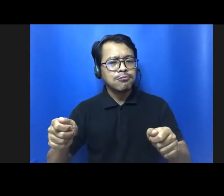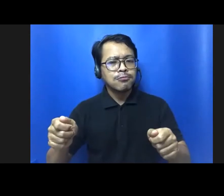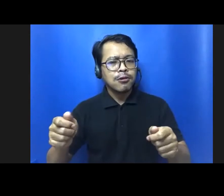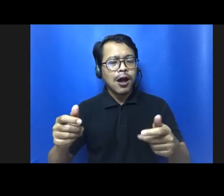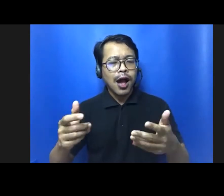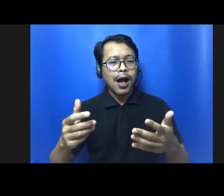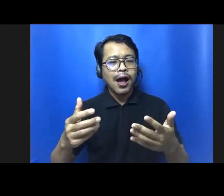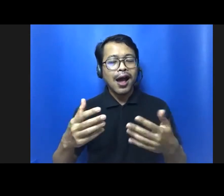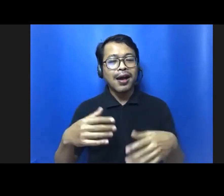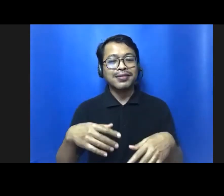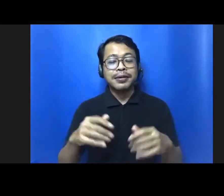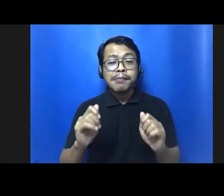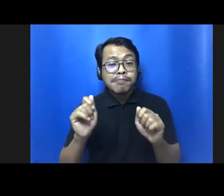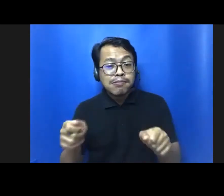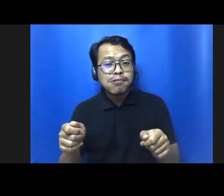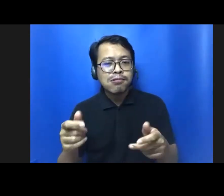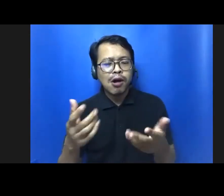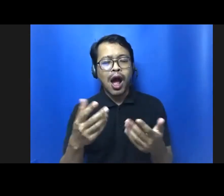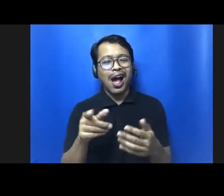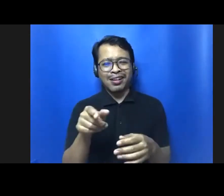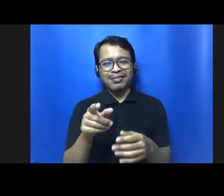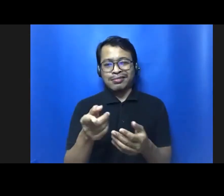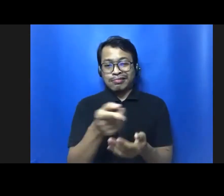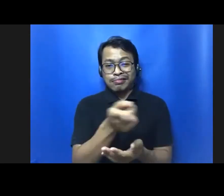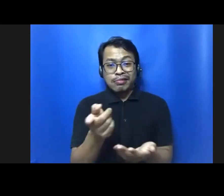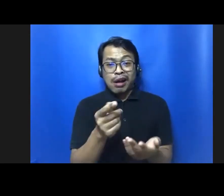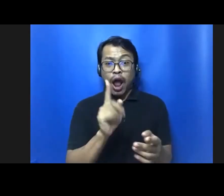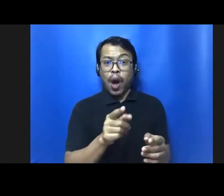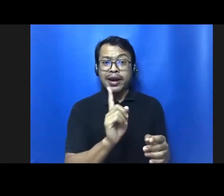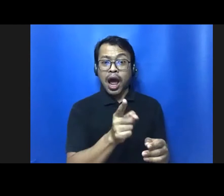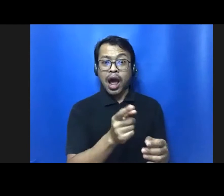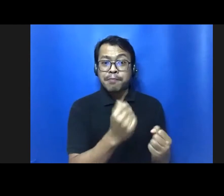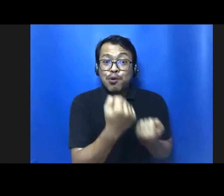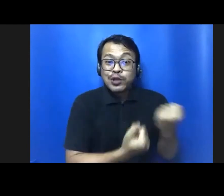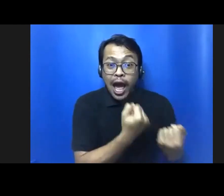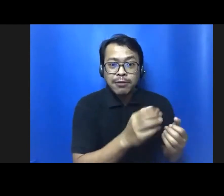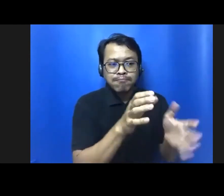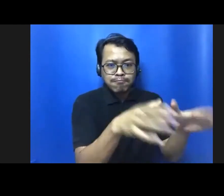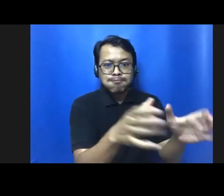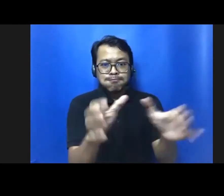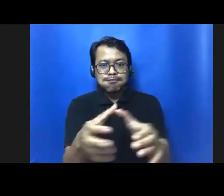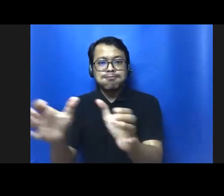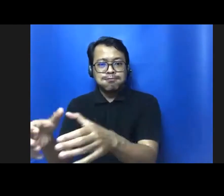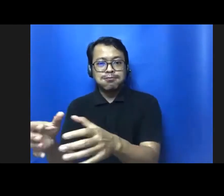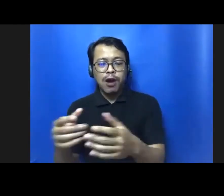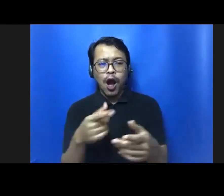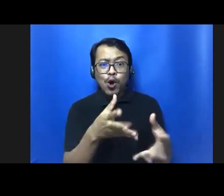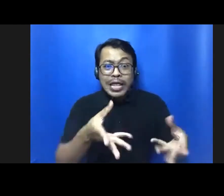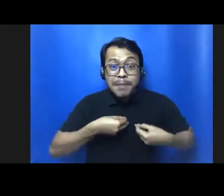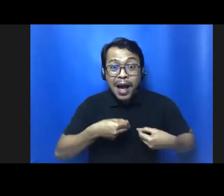mengajukan penghargaan terhadap perusahaan yang peduli untuk mempekerjakan tenaga kerja